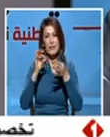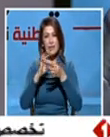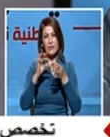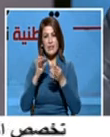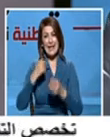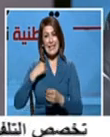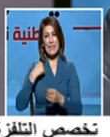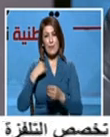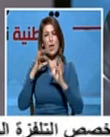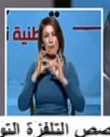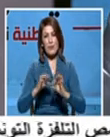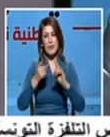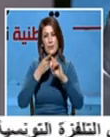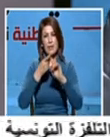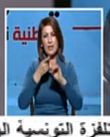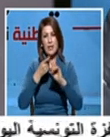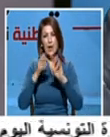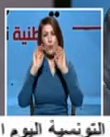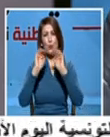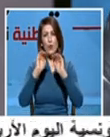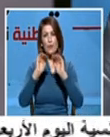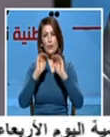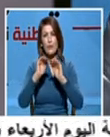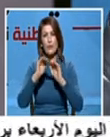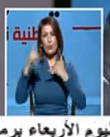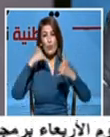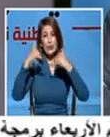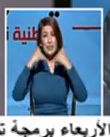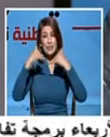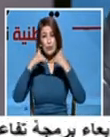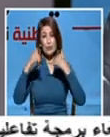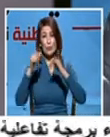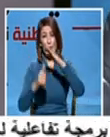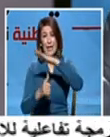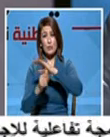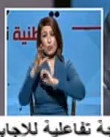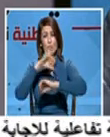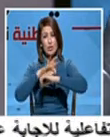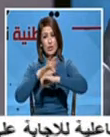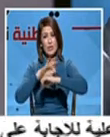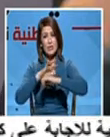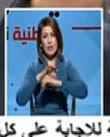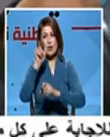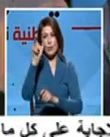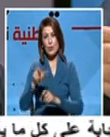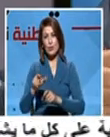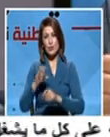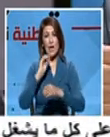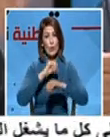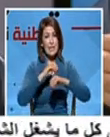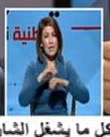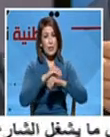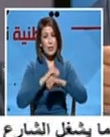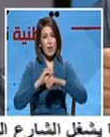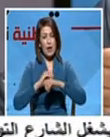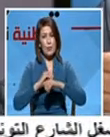ولا الادويه البيولوجي يوقفيهم، يوقفوهم ويكلموا الطبيب نتاعهم. هذا مهم جدا. وقتها يوقفوهم، وهو الطبيب نتاعهم ان شاء الله